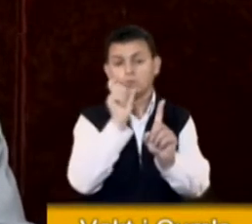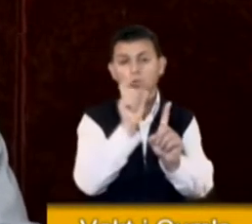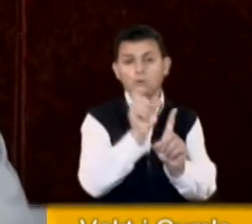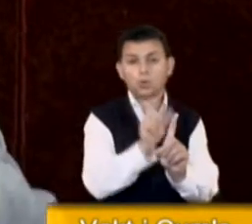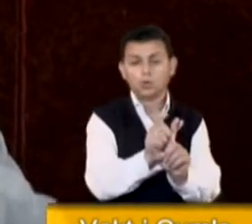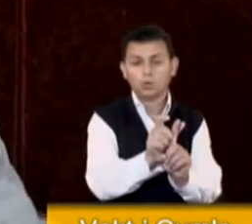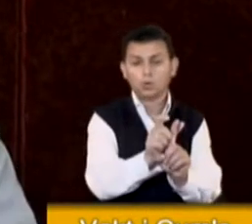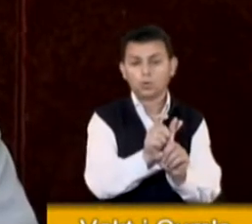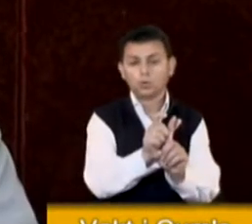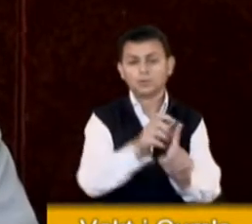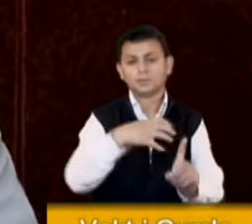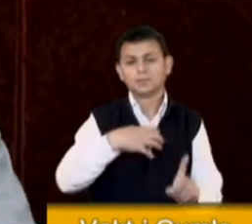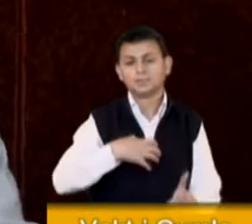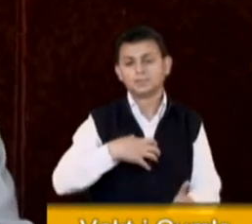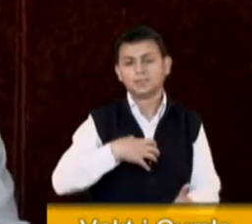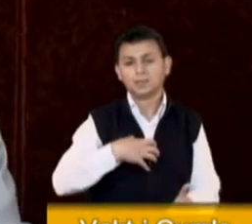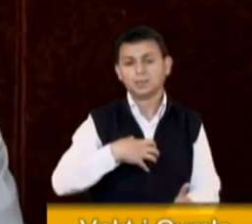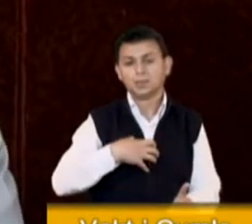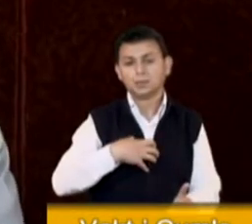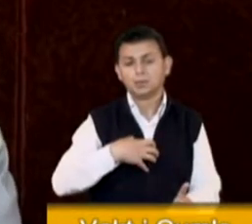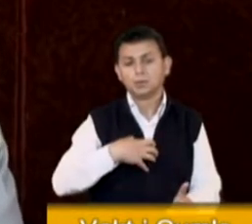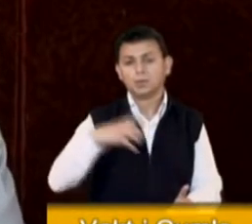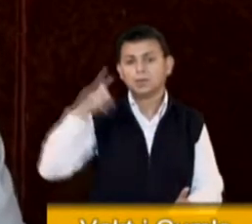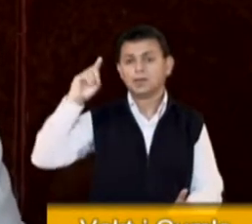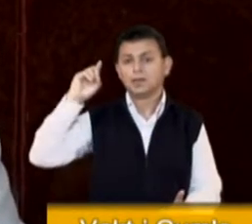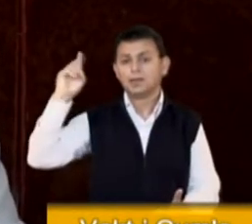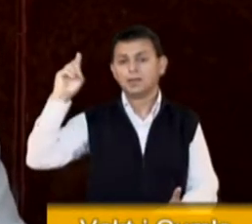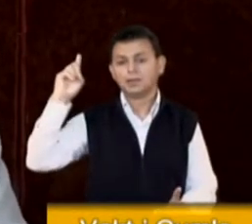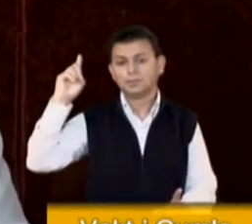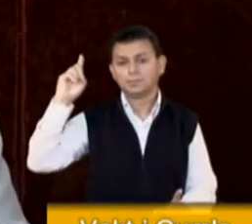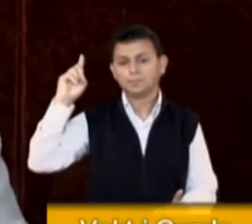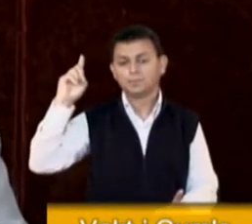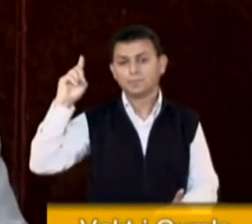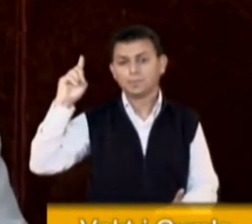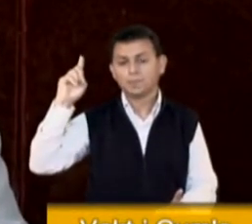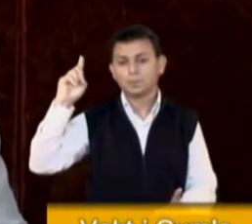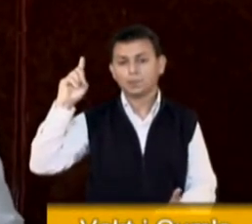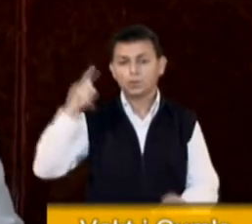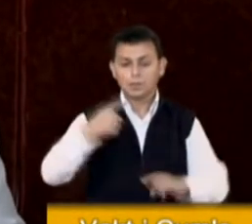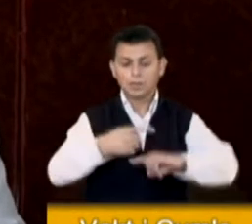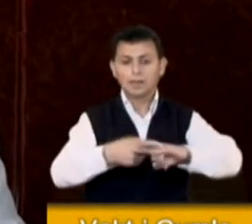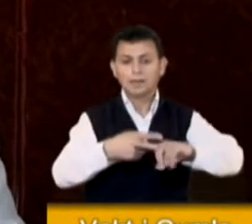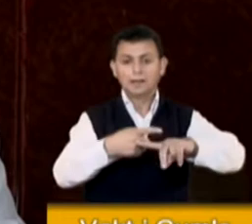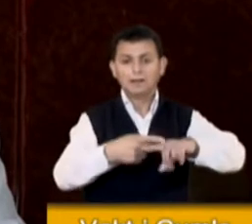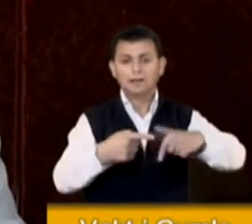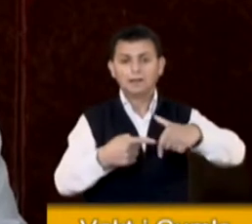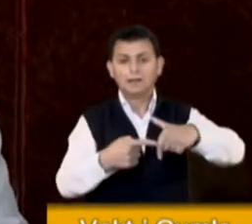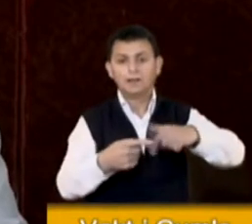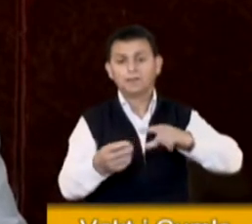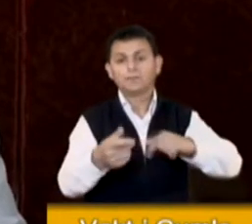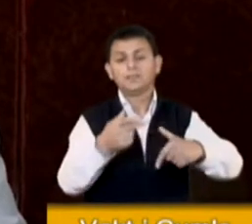gözeten El-Hafiz isminin sahibi Allahu Zülcelal'dır muhterem müminler. El-Hafiz ne